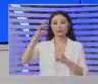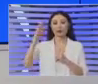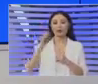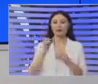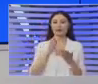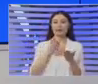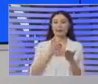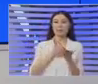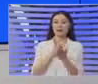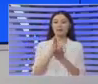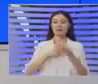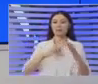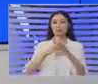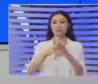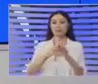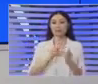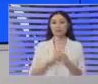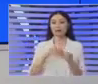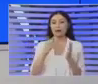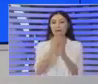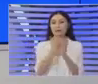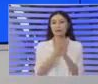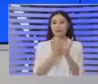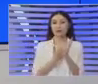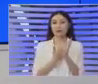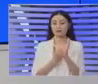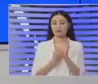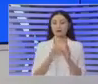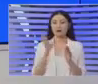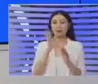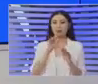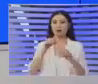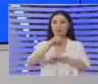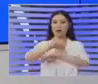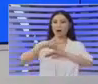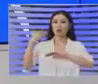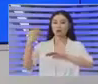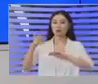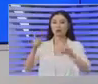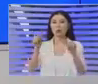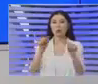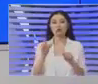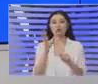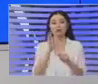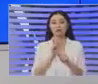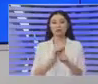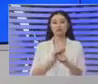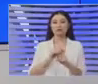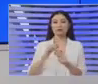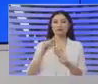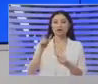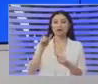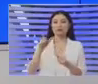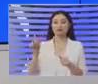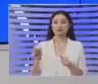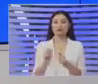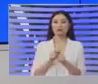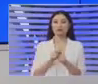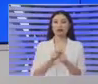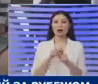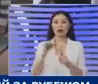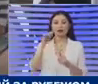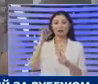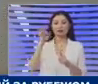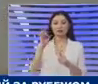политическим партиям страны. Составы избирательных комиссий за рубежом могут формироваться из числа граждан республики, находящихся или проживающих